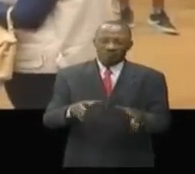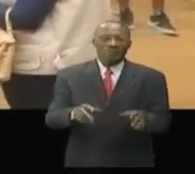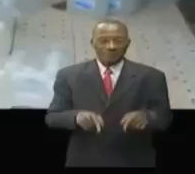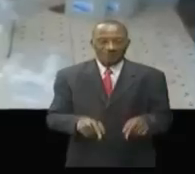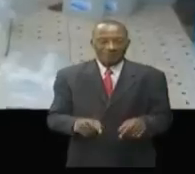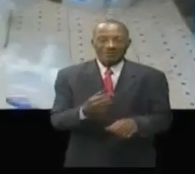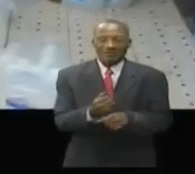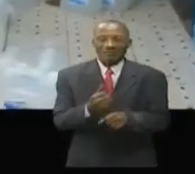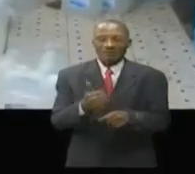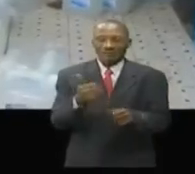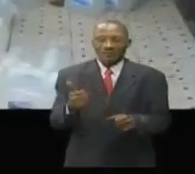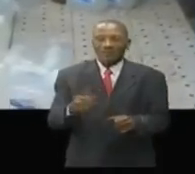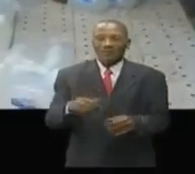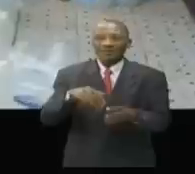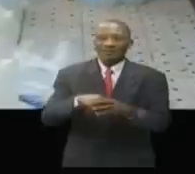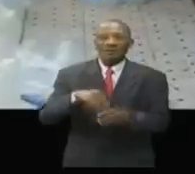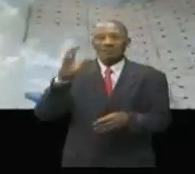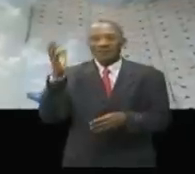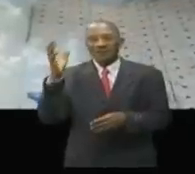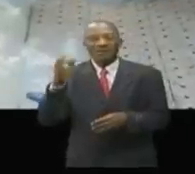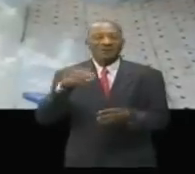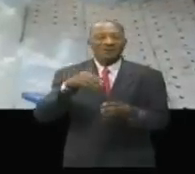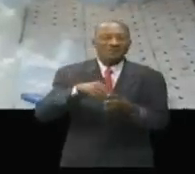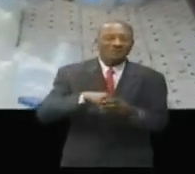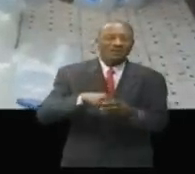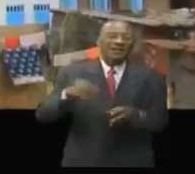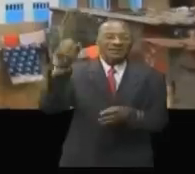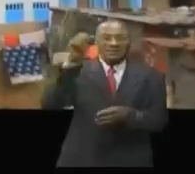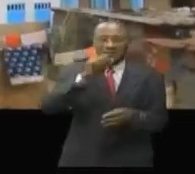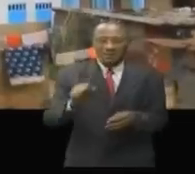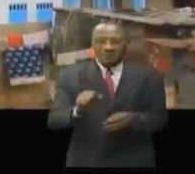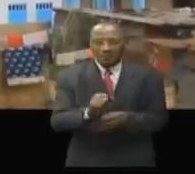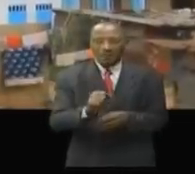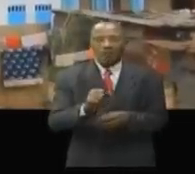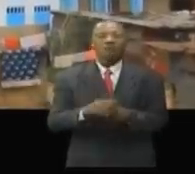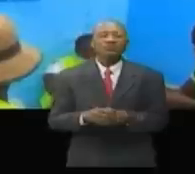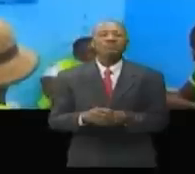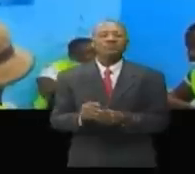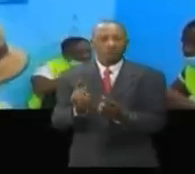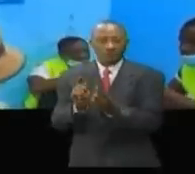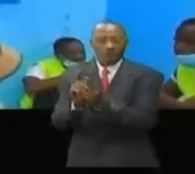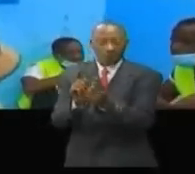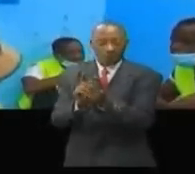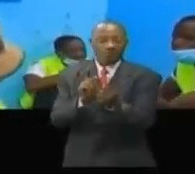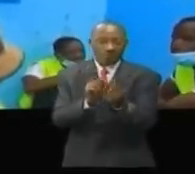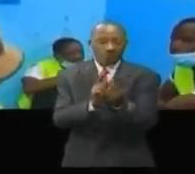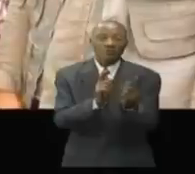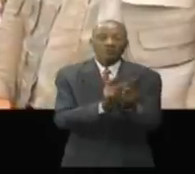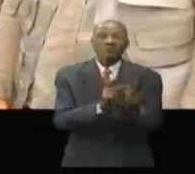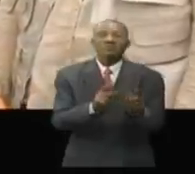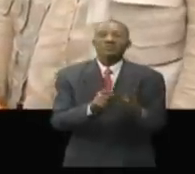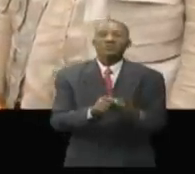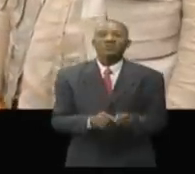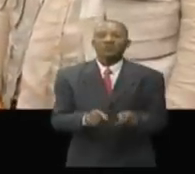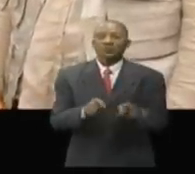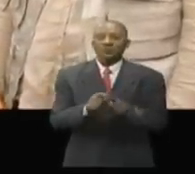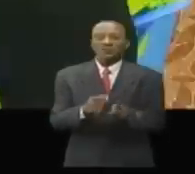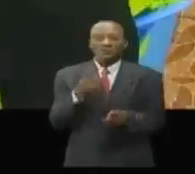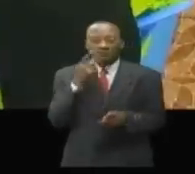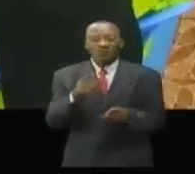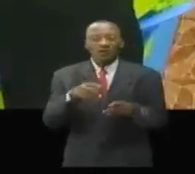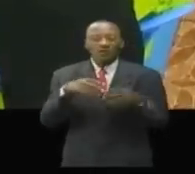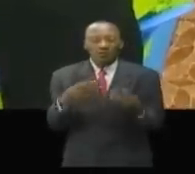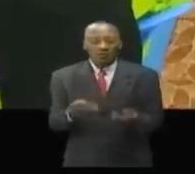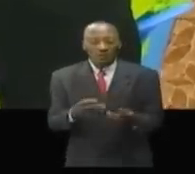Selembao, la délégation a rencontré les attachés aux stations de traitement et de distribution d'eau. Leur vie de